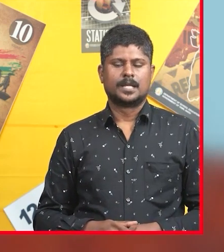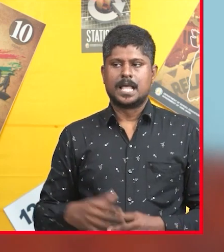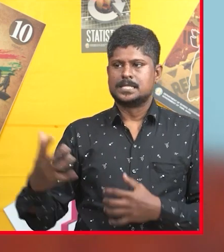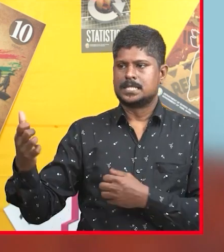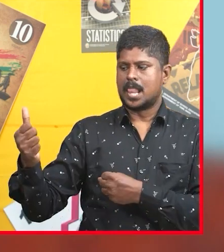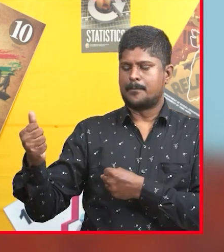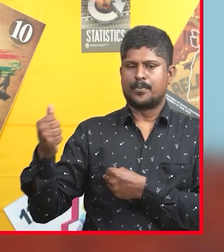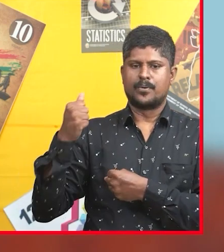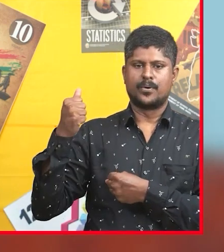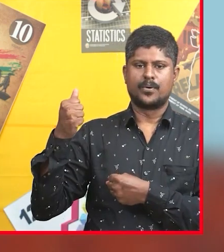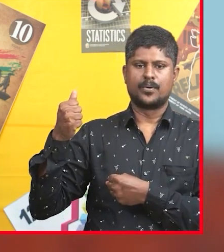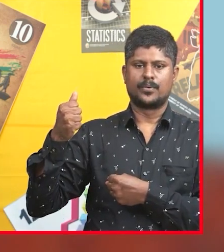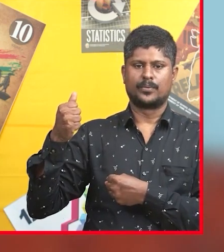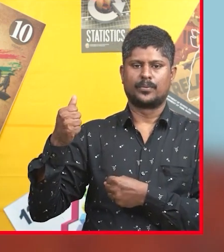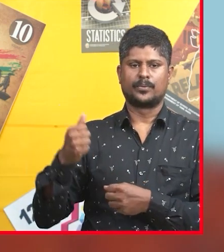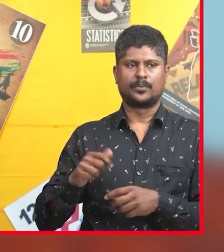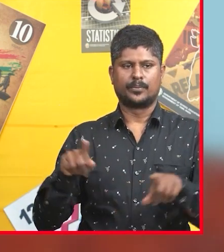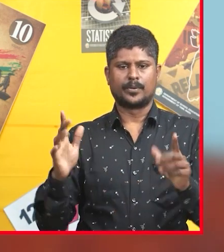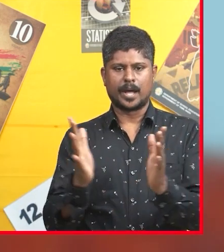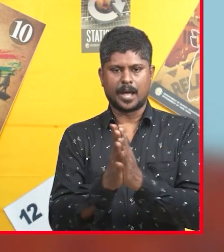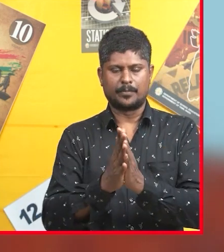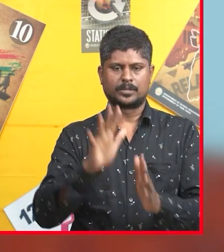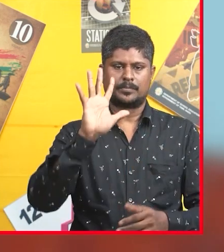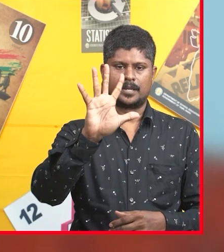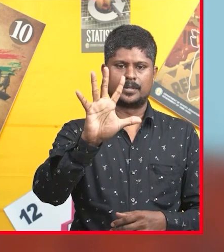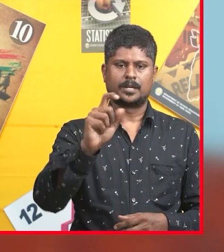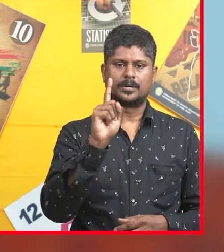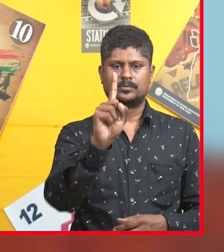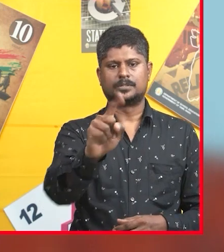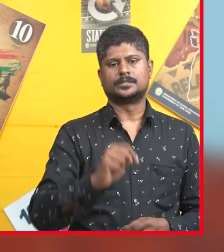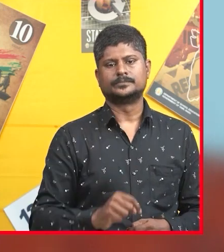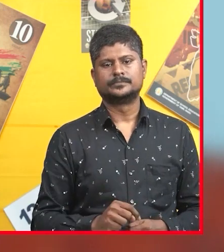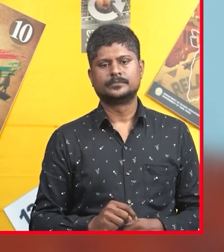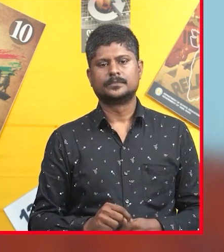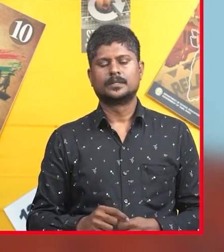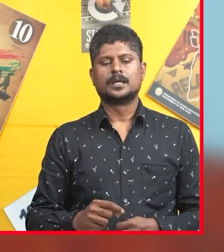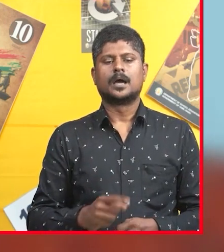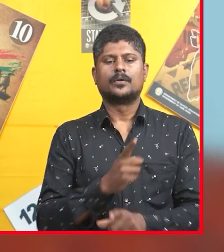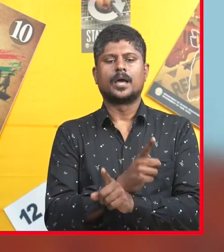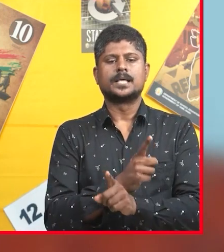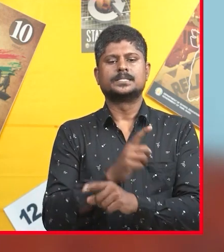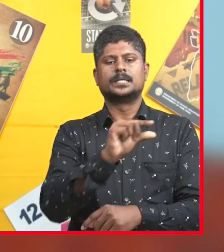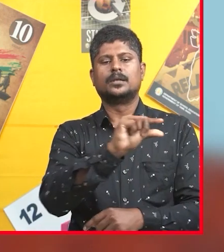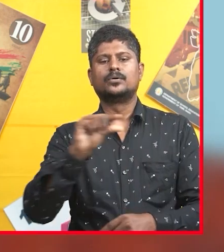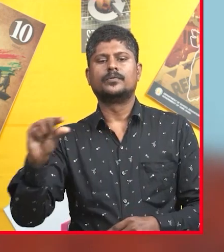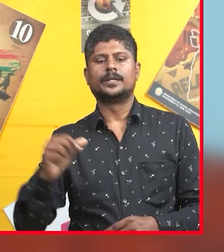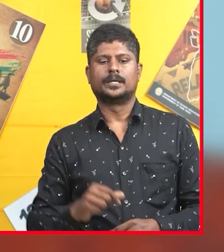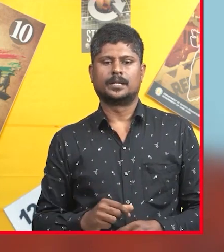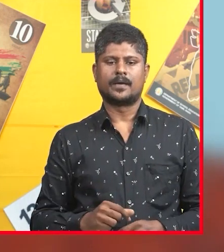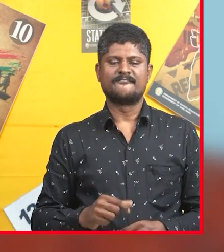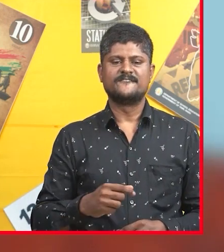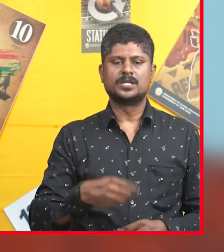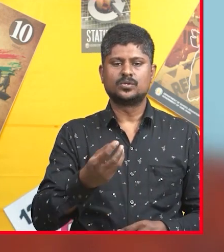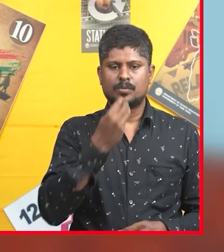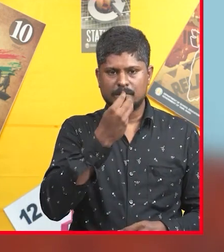சிலப்பதிகாரம். நீங்க கேள்விப்பட்டிருப்பீங்க ஐம்பெருங்காப்பியங்கள்ல ஒன்று சிலப்பதிகாரத்தை இயற்றிய இளங்கோவடிகள் விருந்தோம்பலின் சிறப்பை